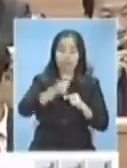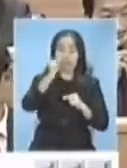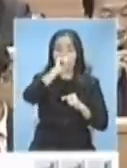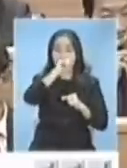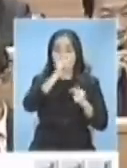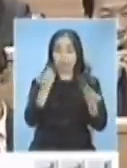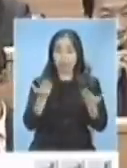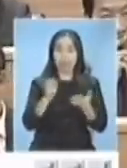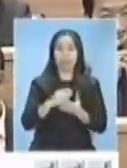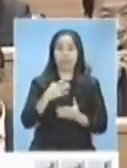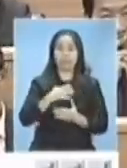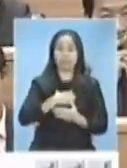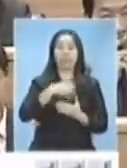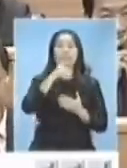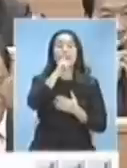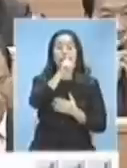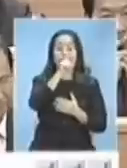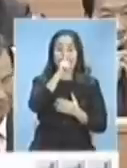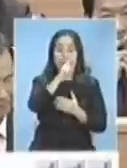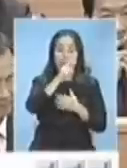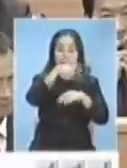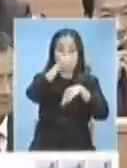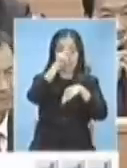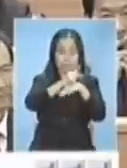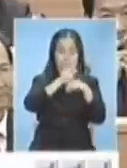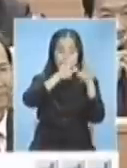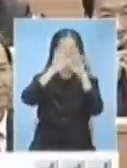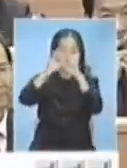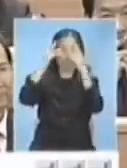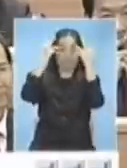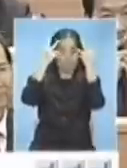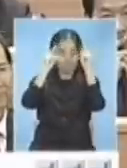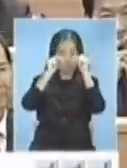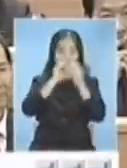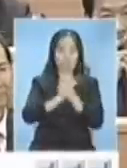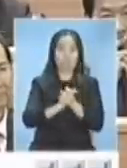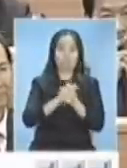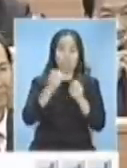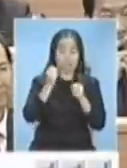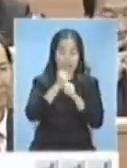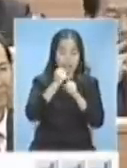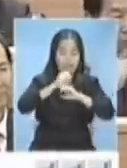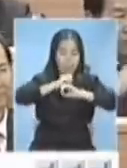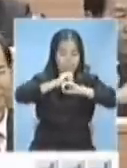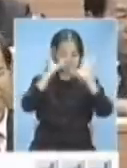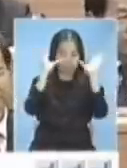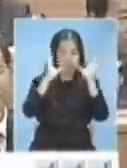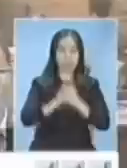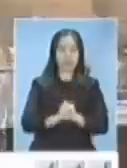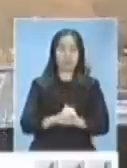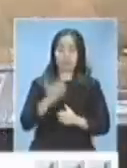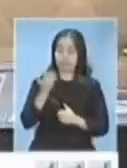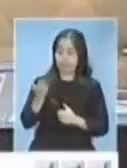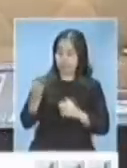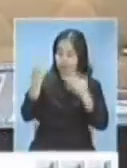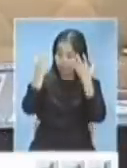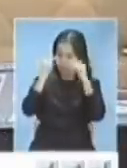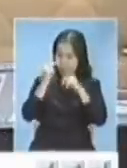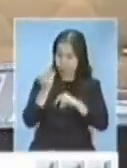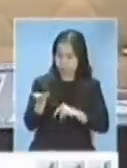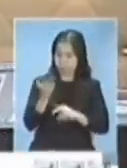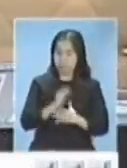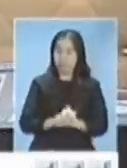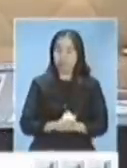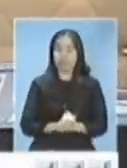ดิฉันก็ขอกราบเรียนให้ท่านประธานนำเรียนผ่านไปทางนายกเพื่อสร้างความกระจ่างด้วยค่ะ ครับเชิญท่านนายกครับ